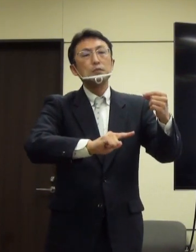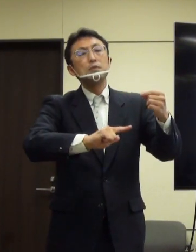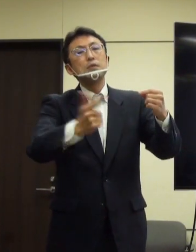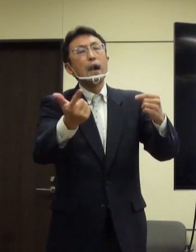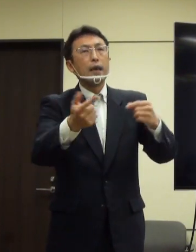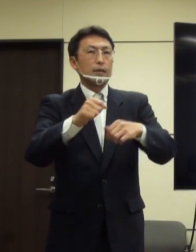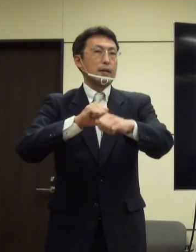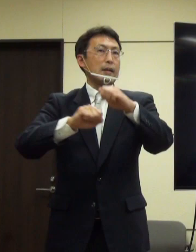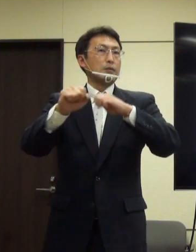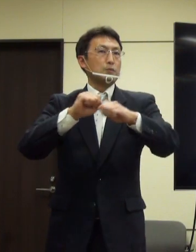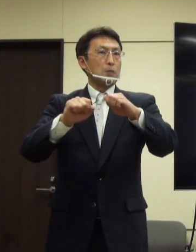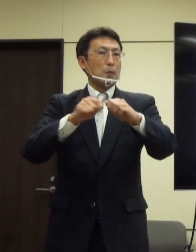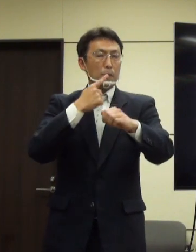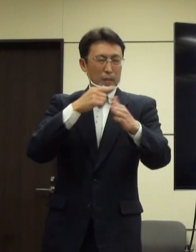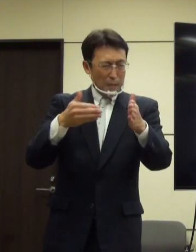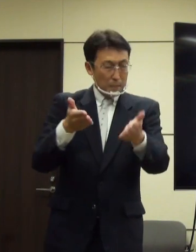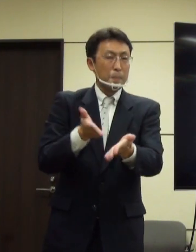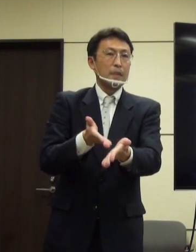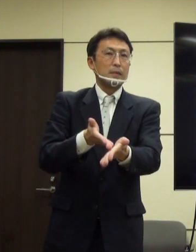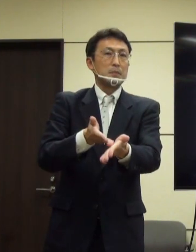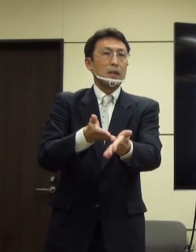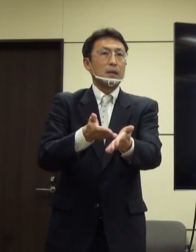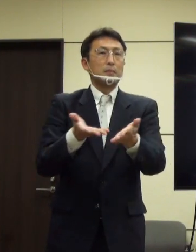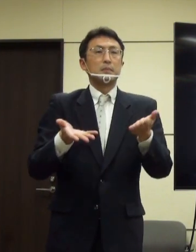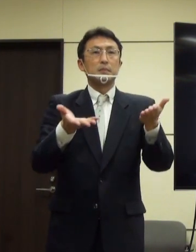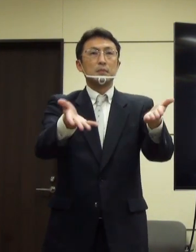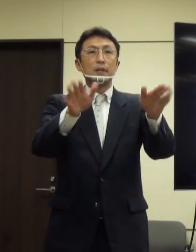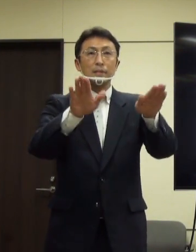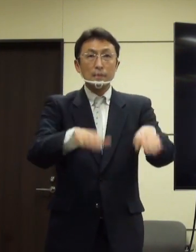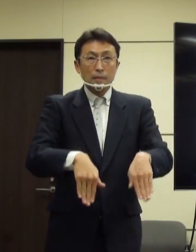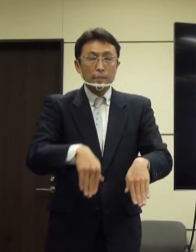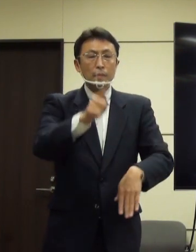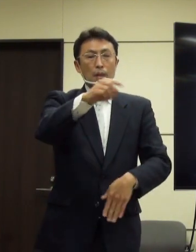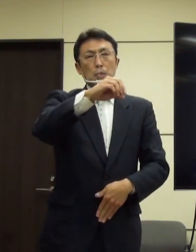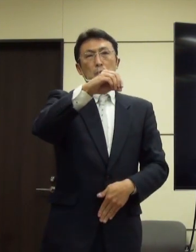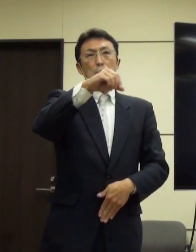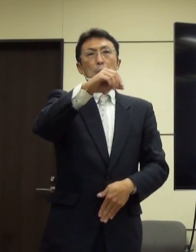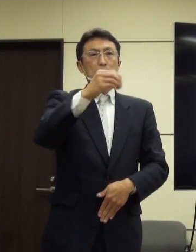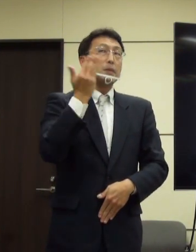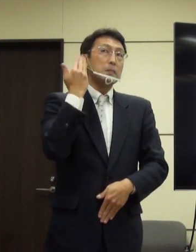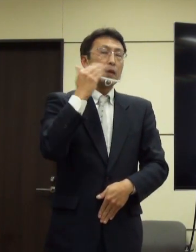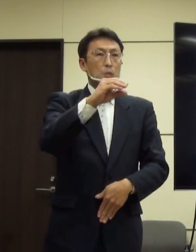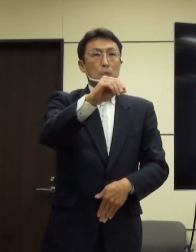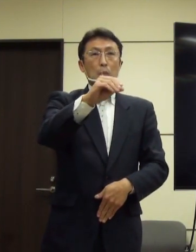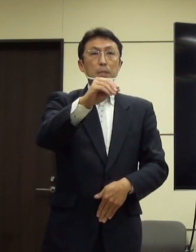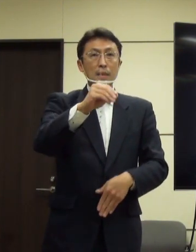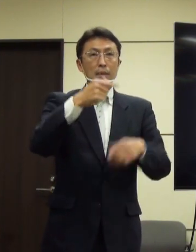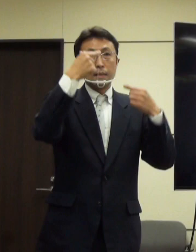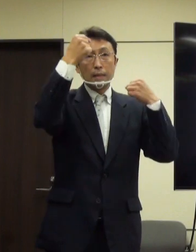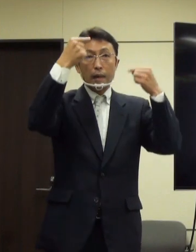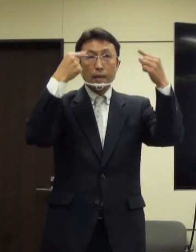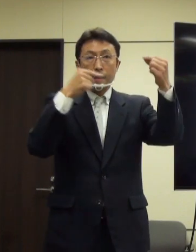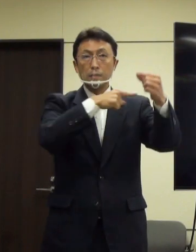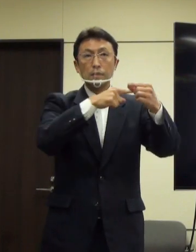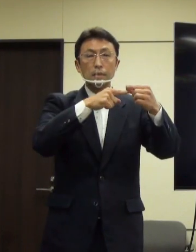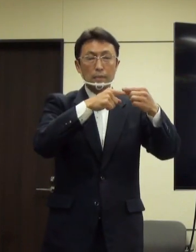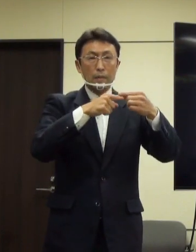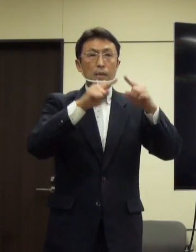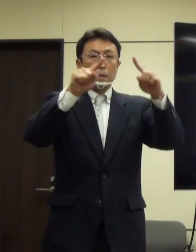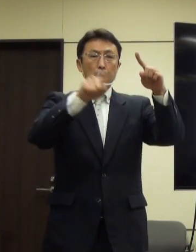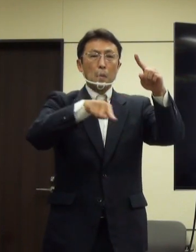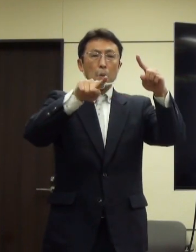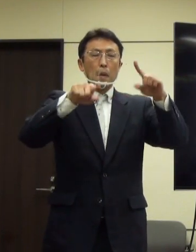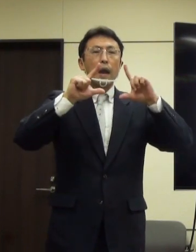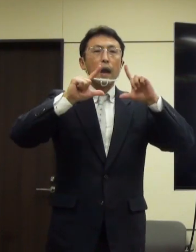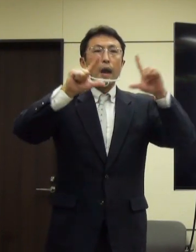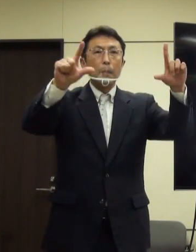学内活動ですねええその曜日に福島大学の方から発表がありましてねまあダンスの